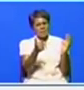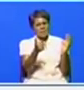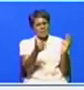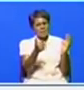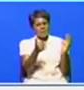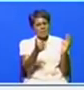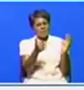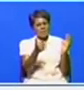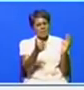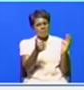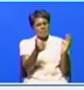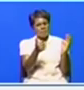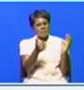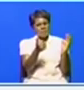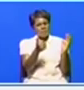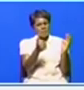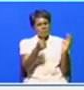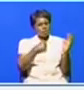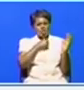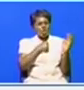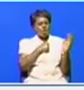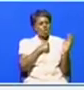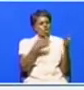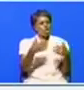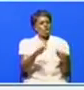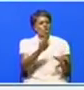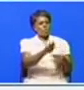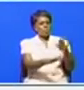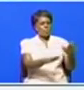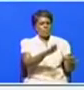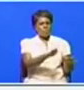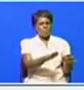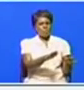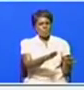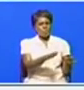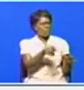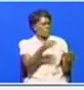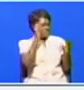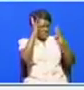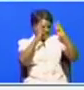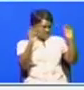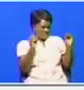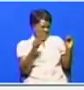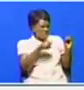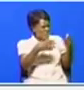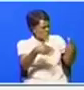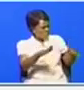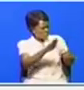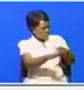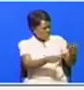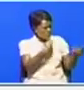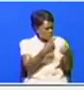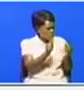in. Akipole kwa huyo rafiki kwa kupoteza mguu wake. Asante. Hauja kutatiza hata kidogo. Ah, baada ya kuzungumza na mtoto